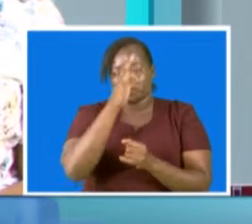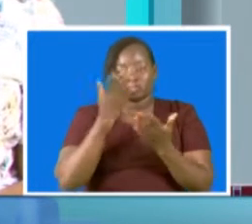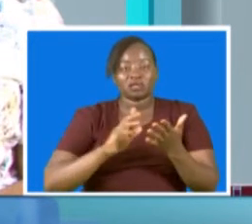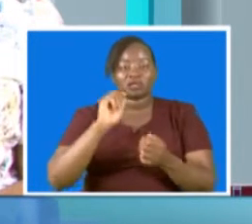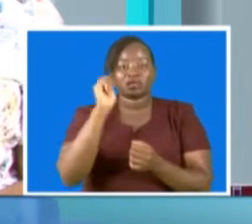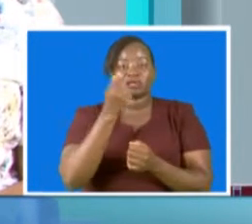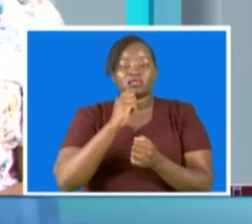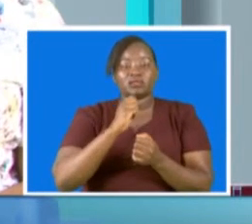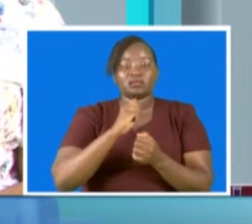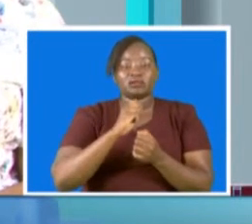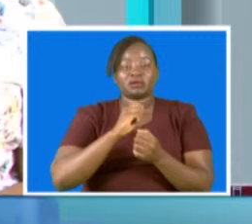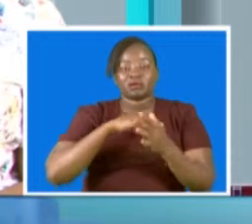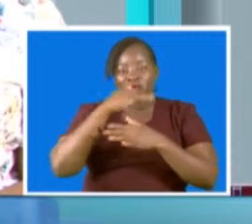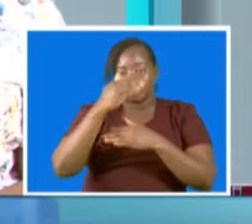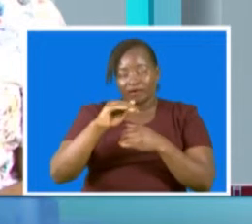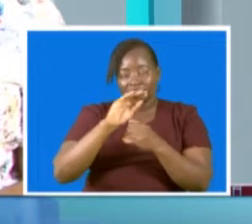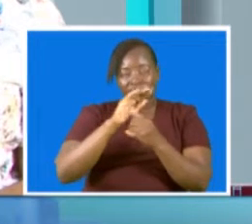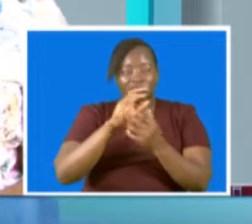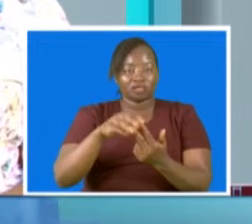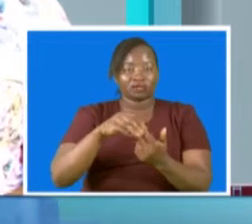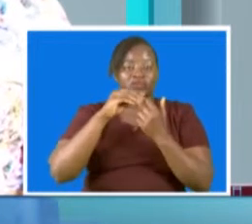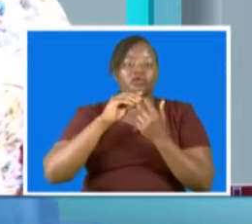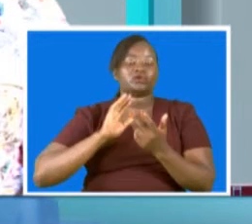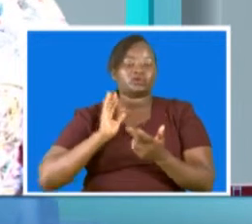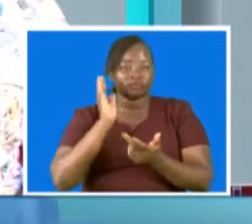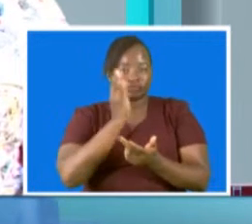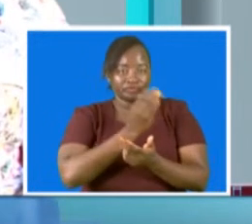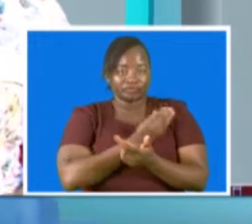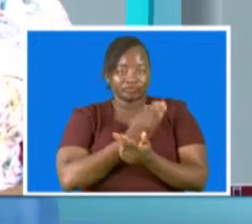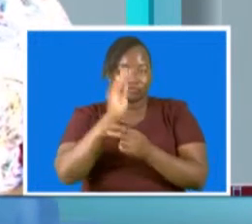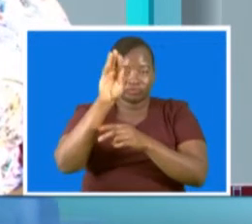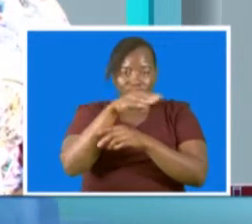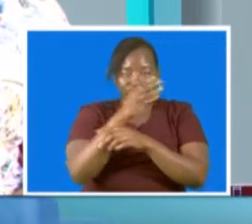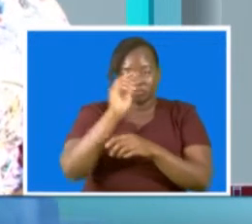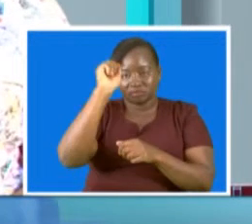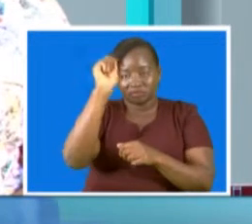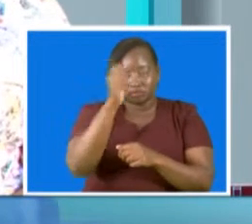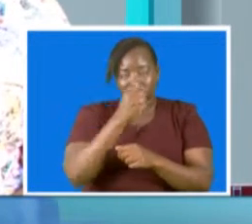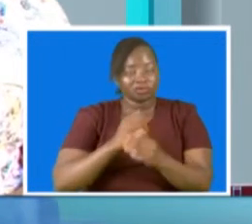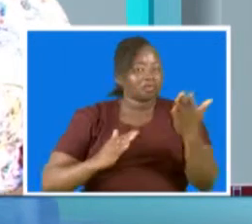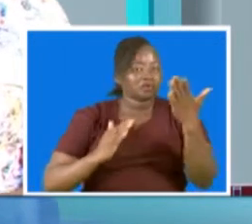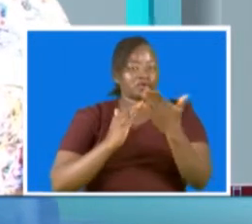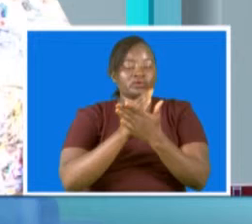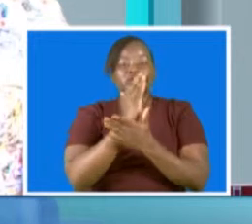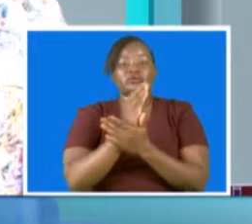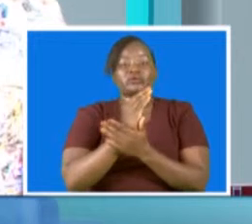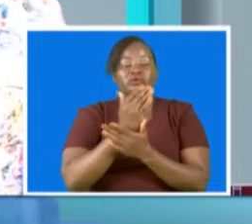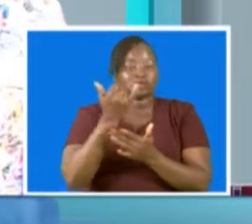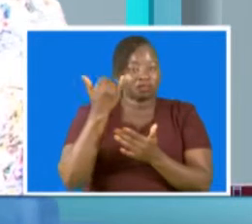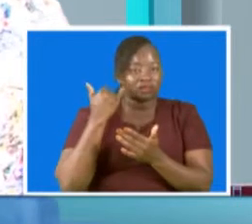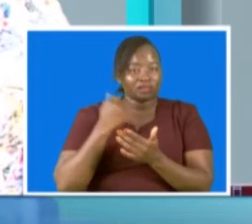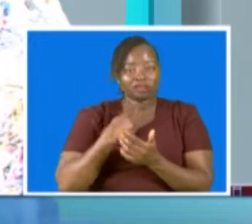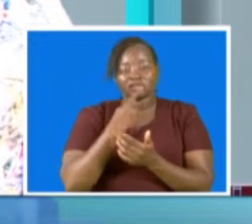o ni thutha wa kamiti ya mwanya ya mbunge ya Senate undu umwe na mbunge ya bururi gukorwo ikimuhitukia muthenya wa ira na kuga